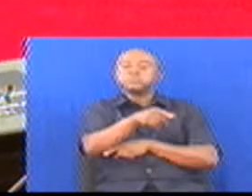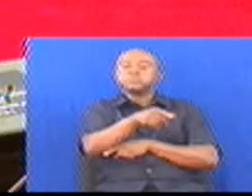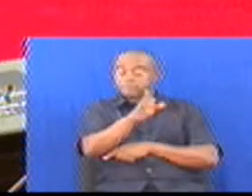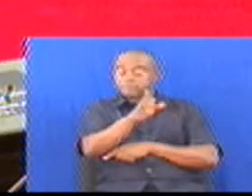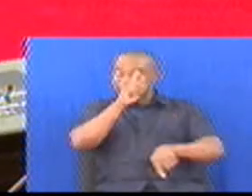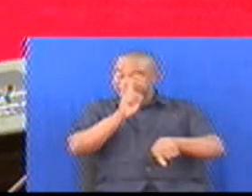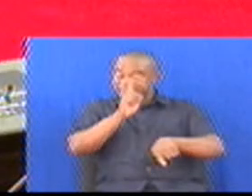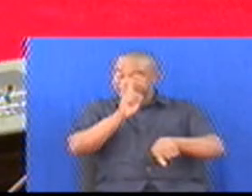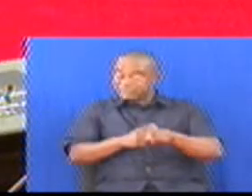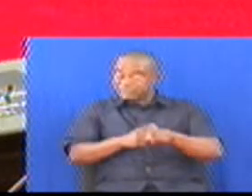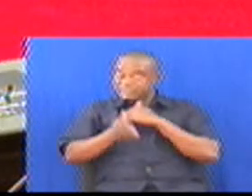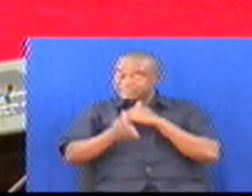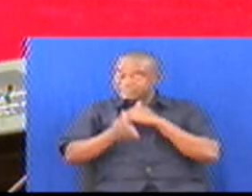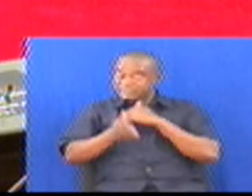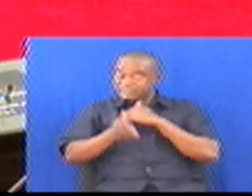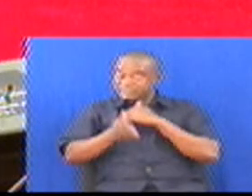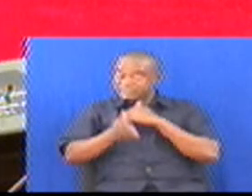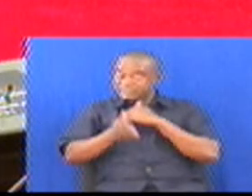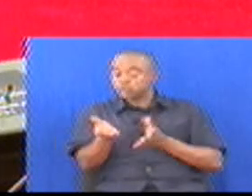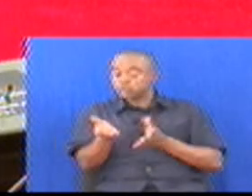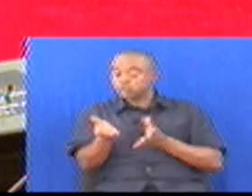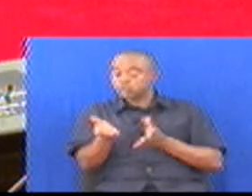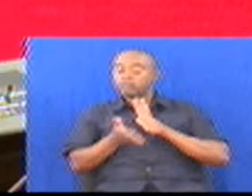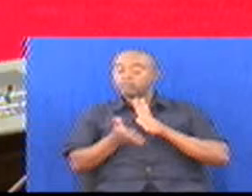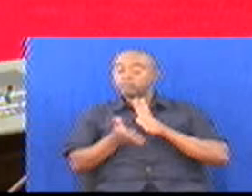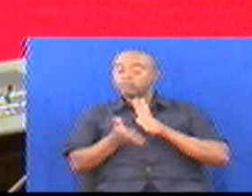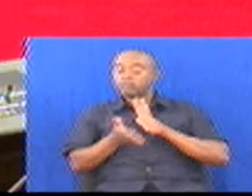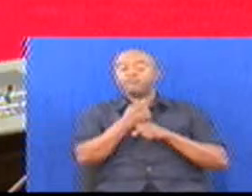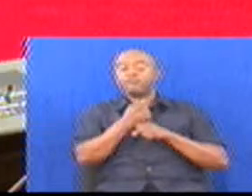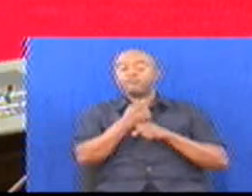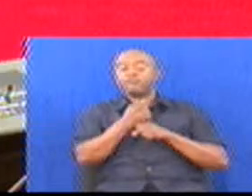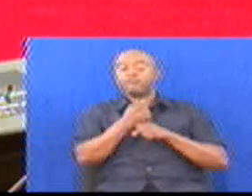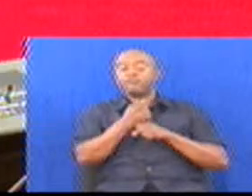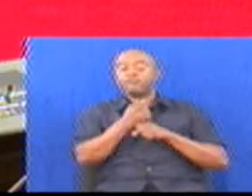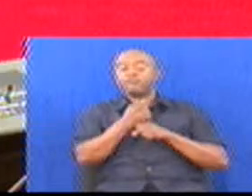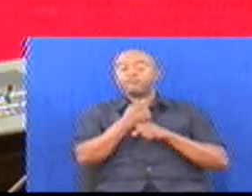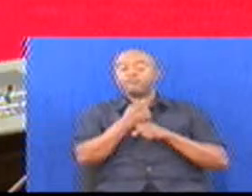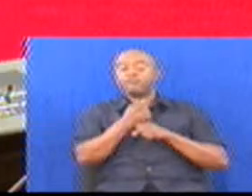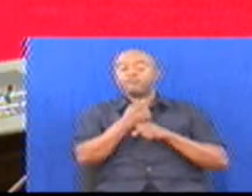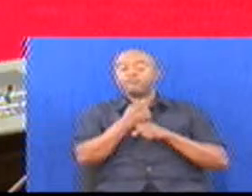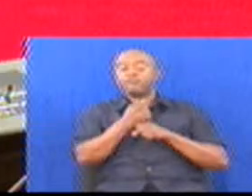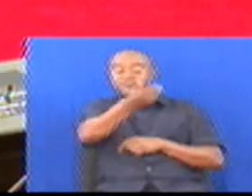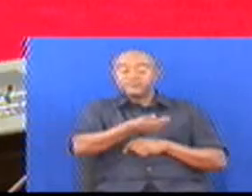uongozi wa serikali ya awamu ya tano. Kiwango cha upatikanaji wa maji vijijini kimeongezeka kufikia